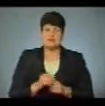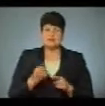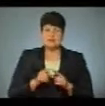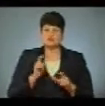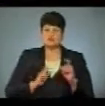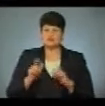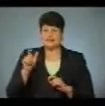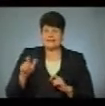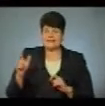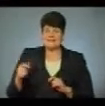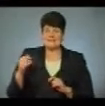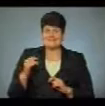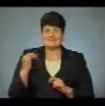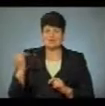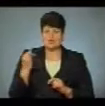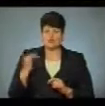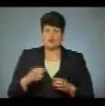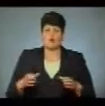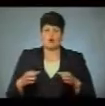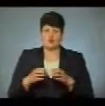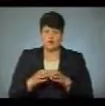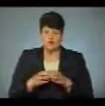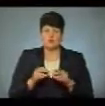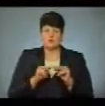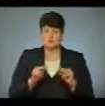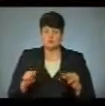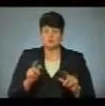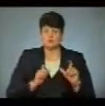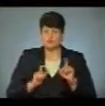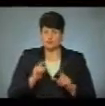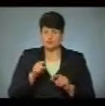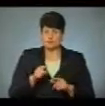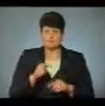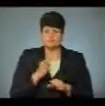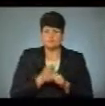історичного факультету Тернопільського педуніверситету. На розкопках вони проходять практику.